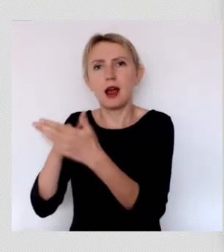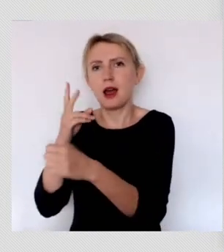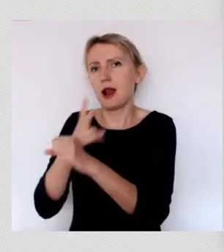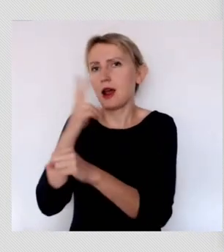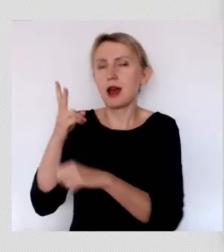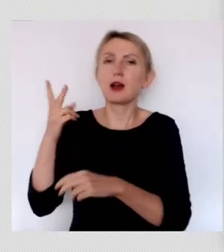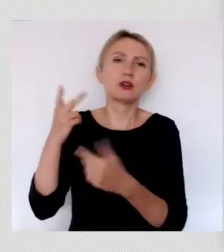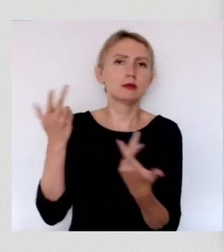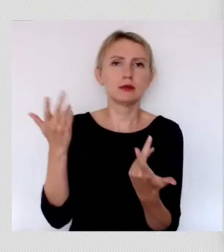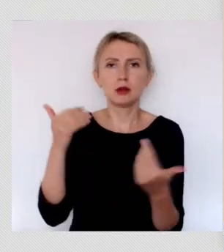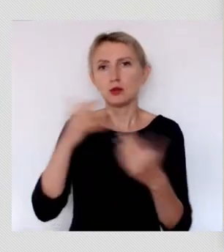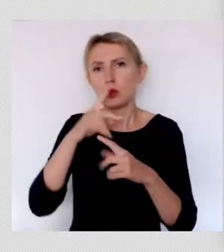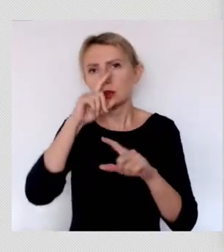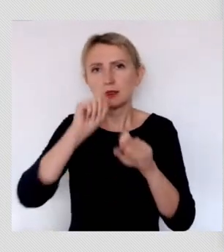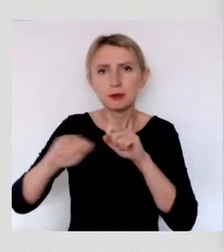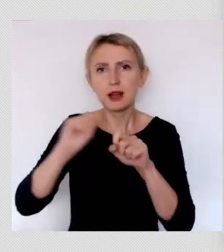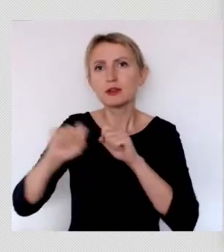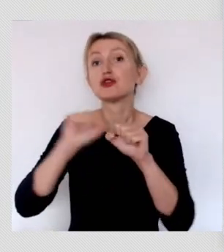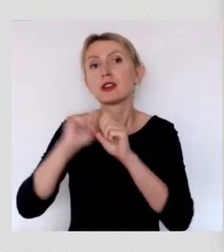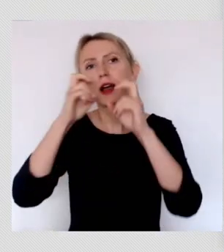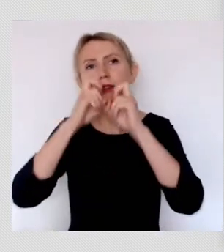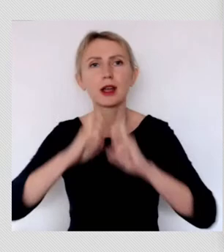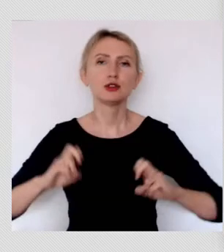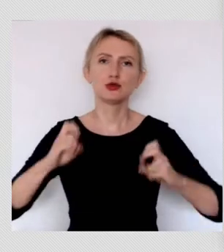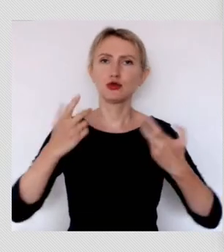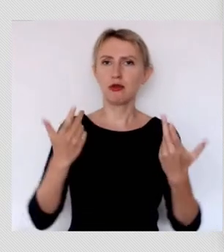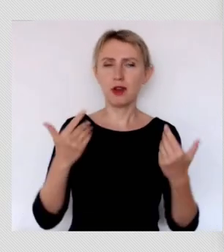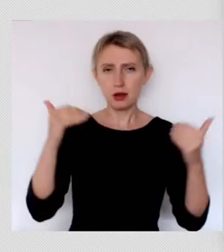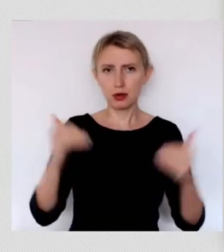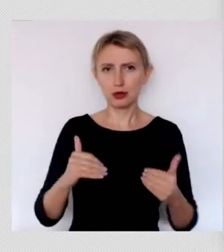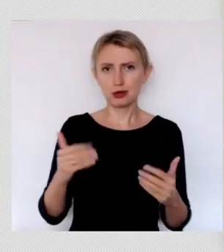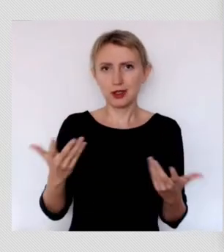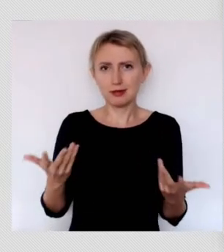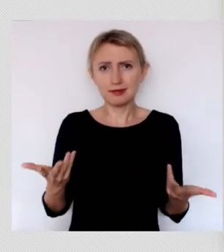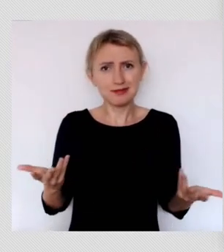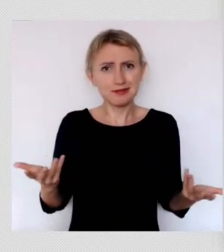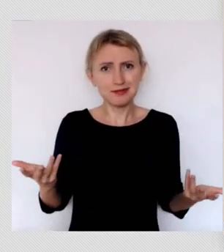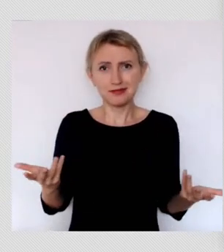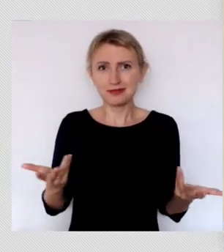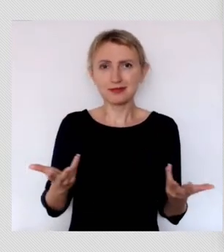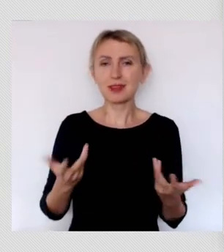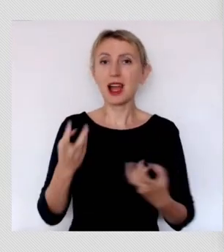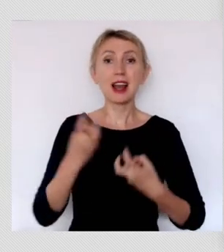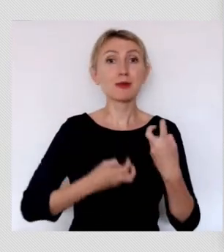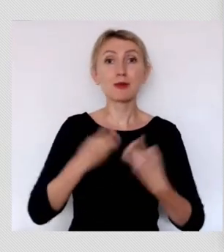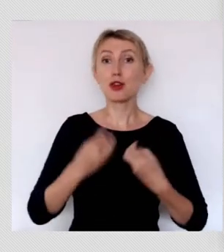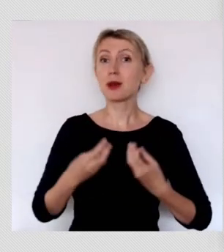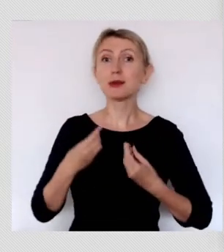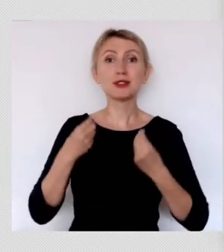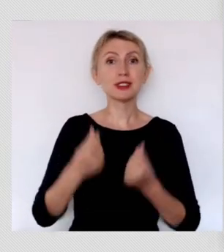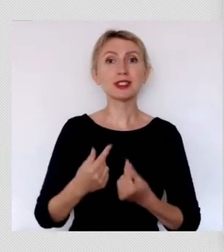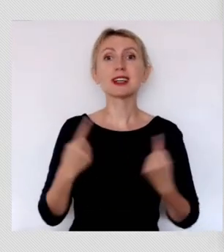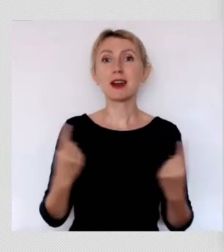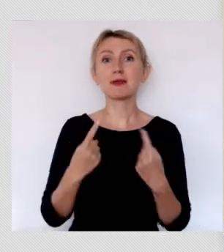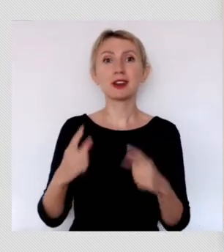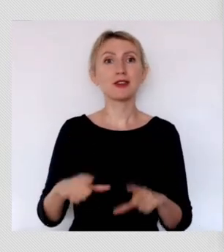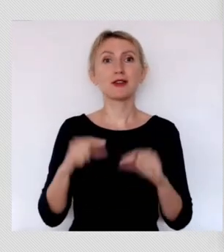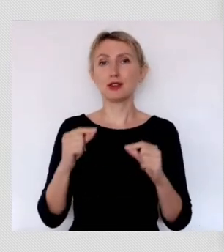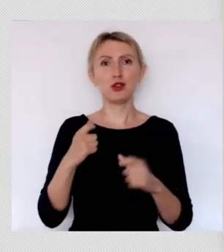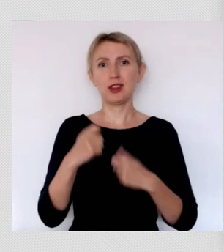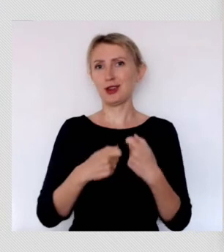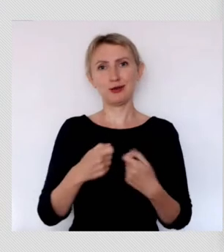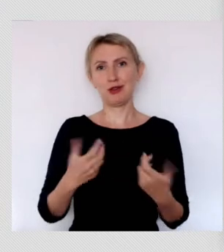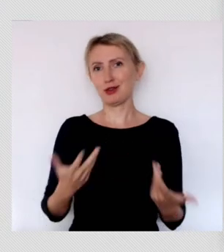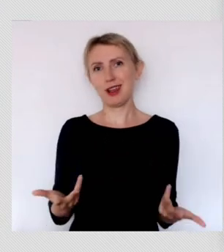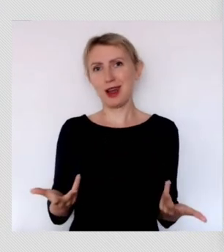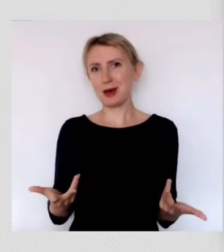dostępnością, analizować z tej perspektywy problemu z finansowaniem kampanii wyborczych tam to nie rozwiązało w